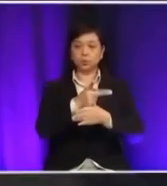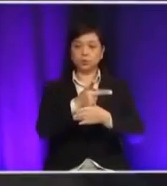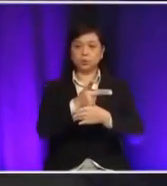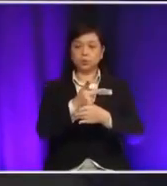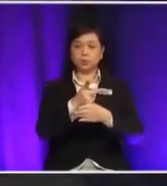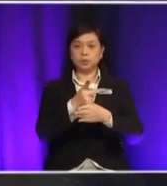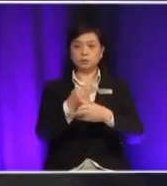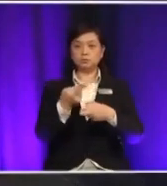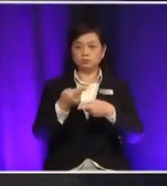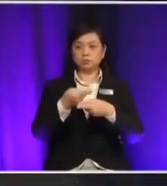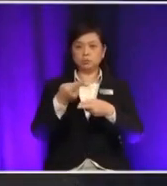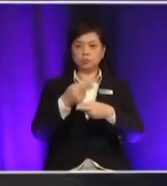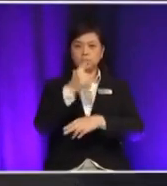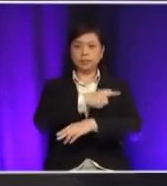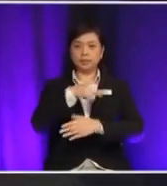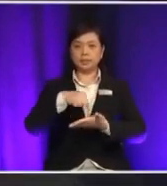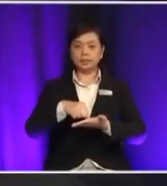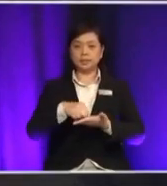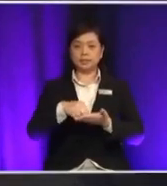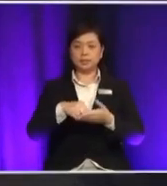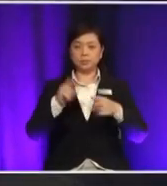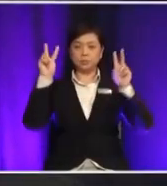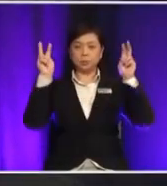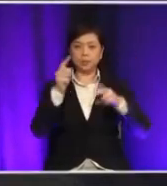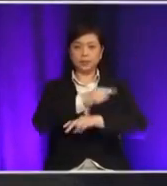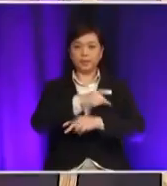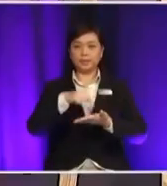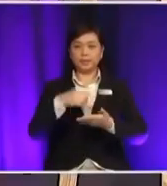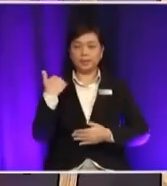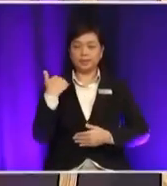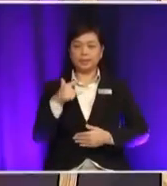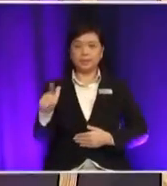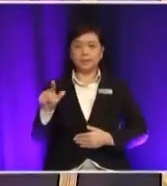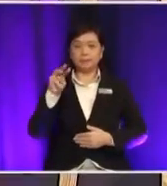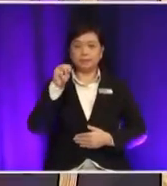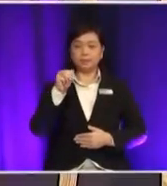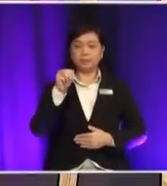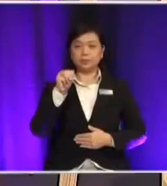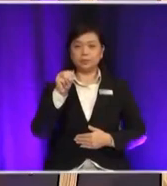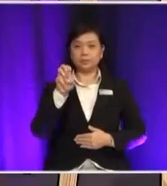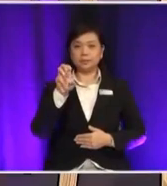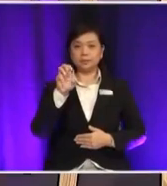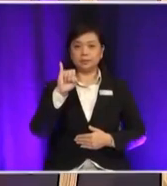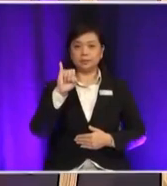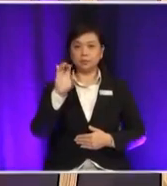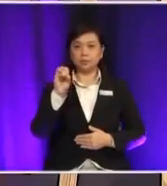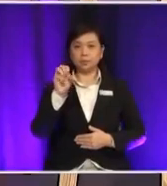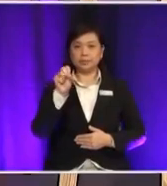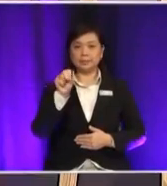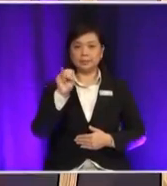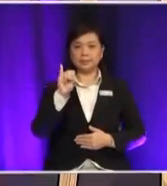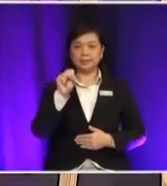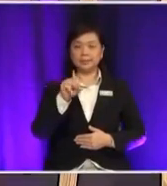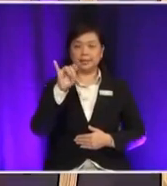topik kita hari ini Oke topik yang kita ini adalah meiosis yang unik seperti yang tajuk diet meiosis ini